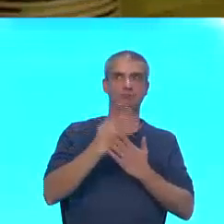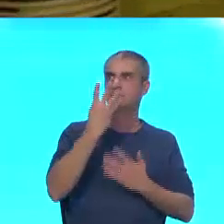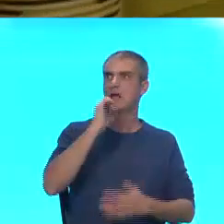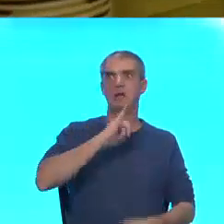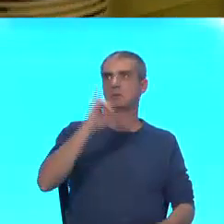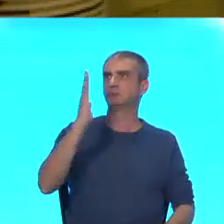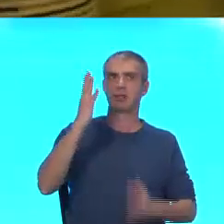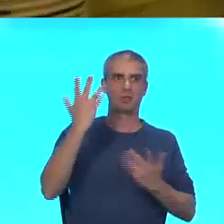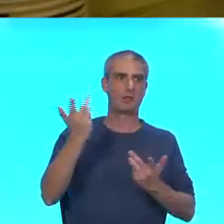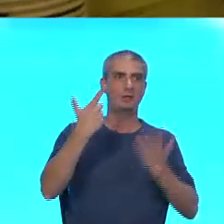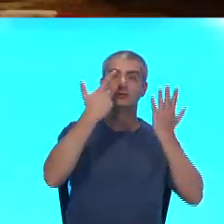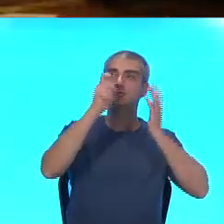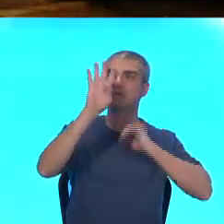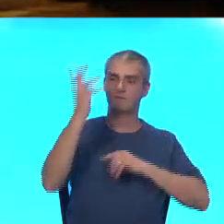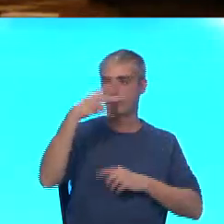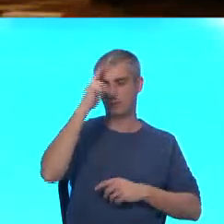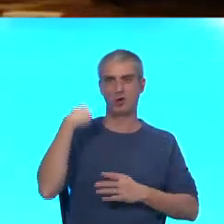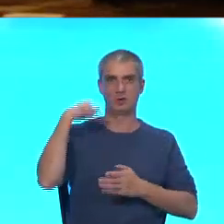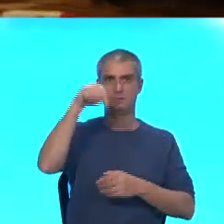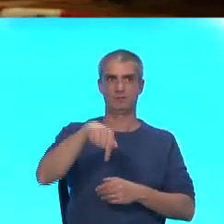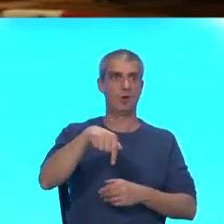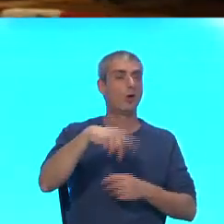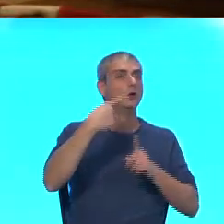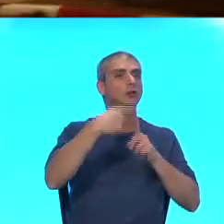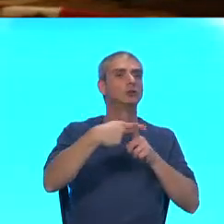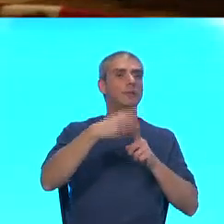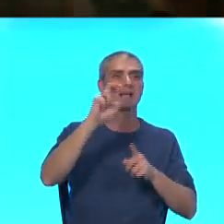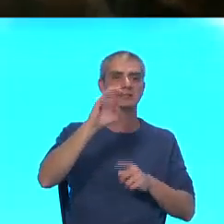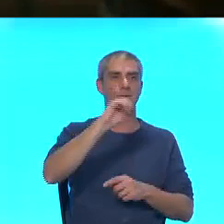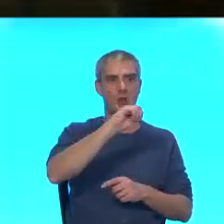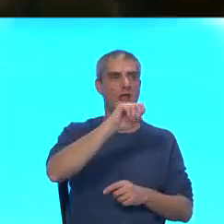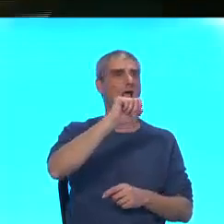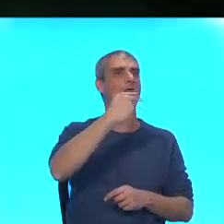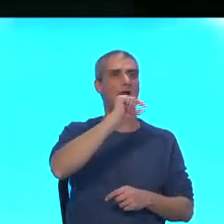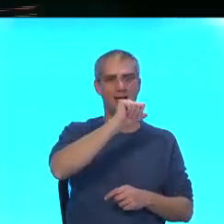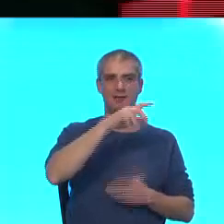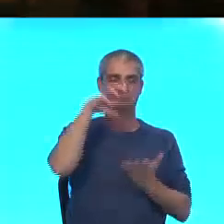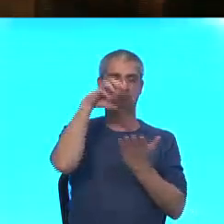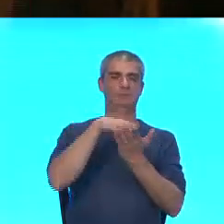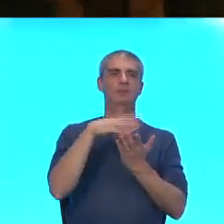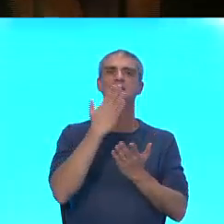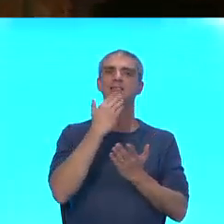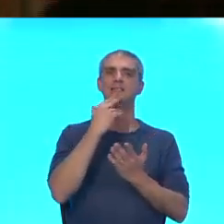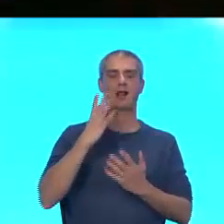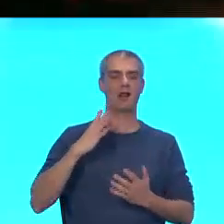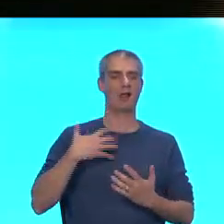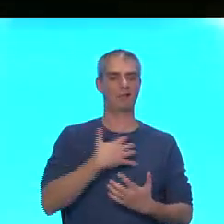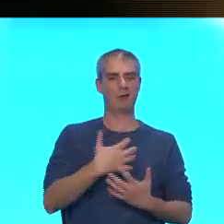שנה. 74 ההורים שלי כאן. צומת עזה, מתודלה, הארי, לב ליבה של ישראל